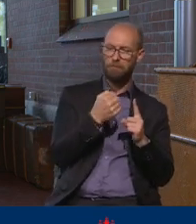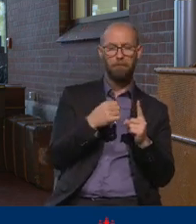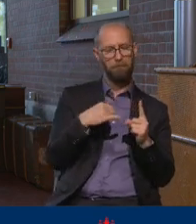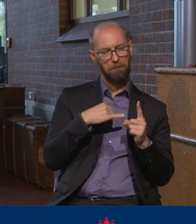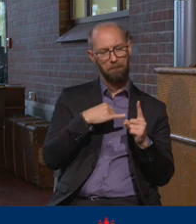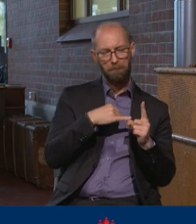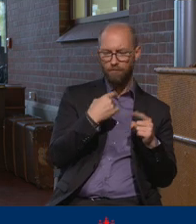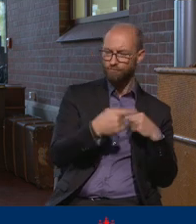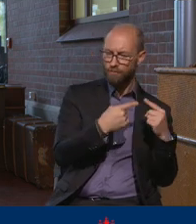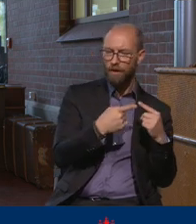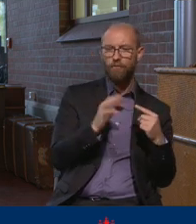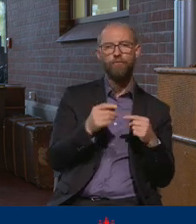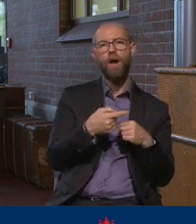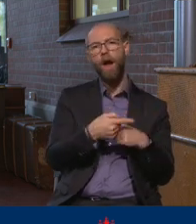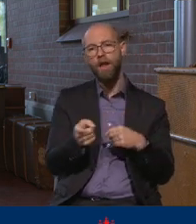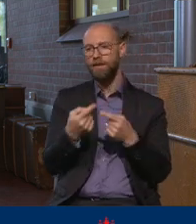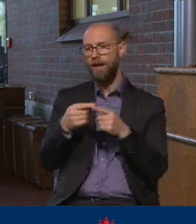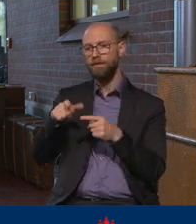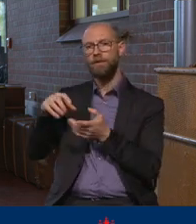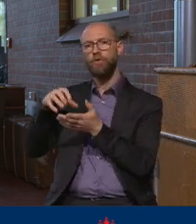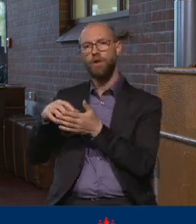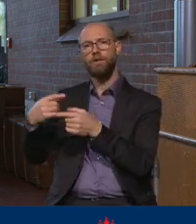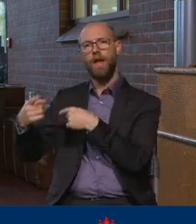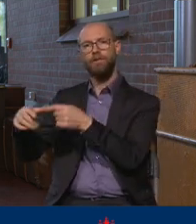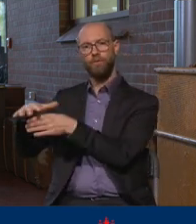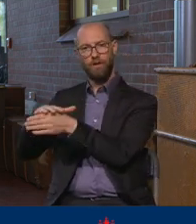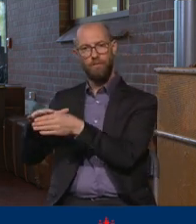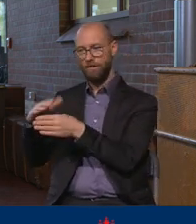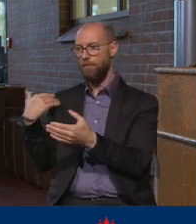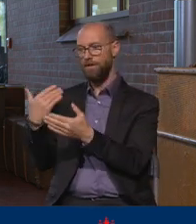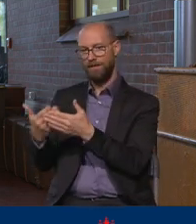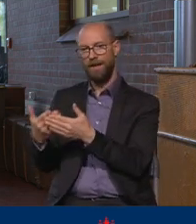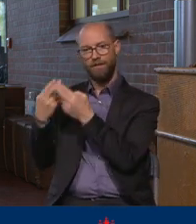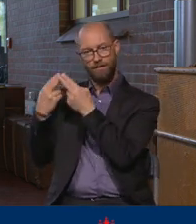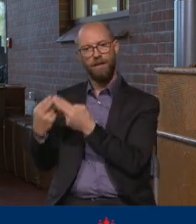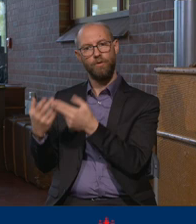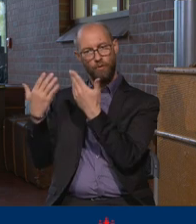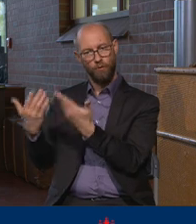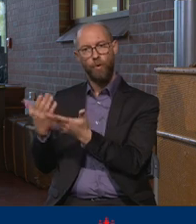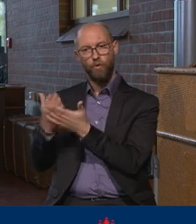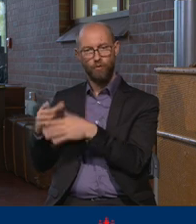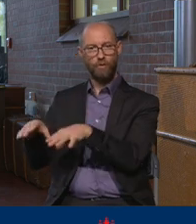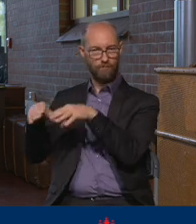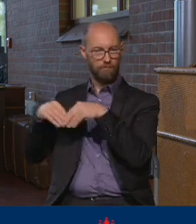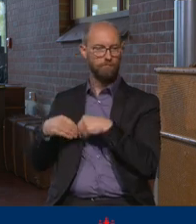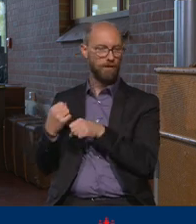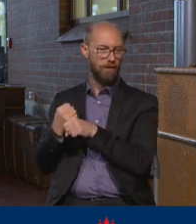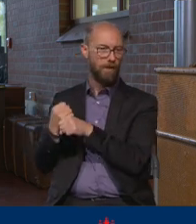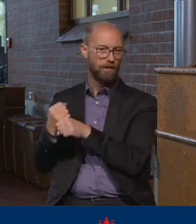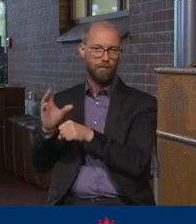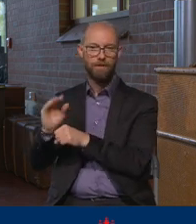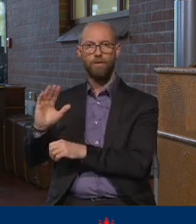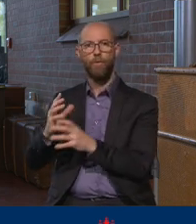so wie wir das bei allen anderen stadt entwicklungsgebieten in den vergangenen jahren wie ich finde auch erfolgreich